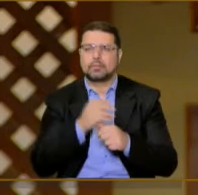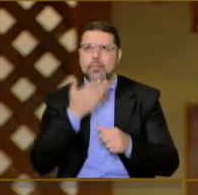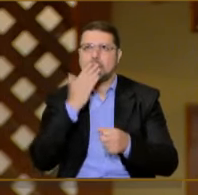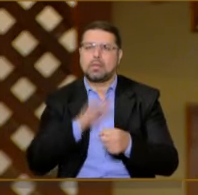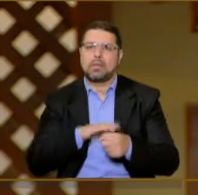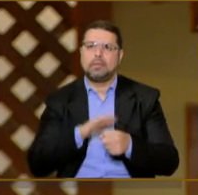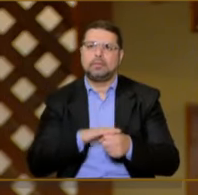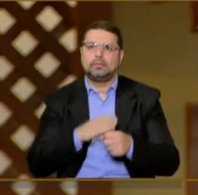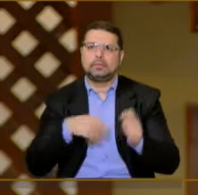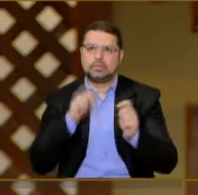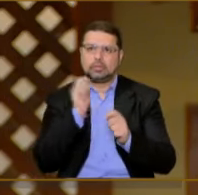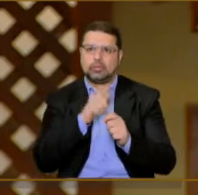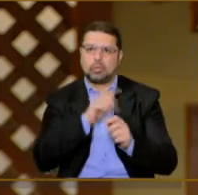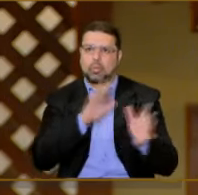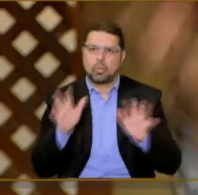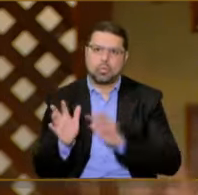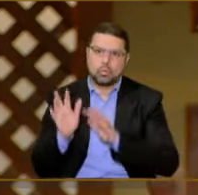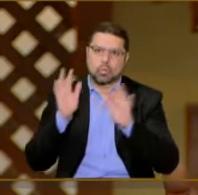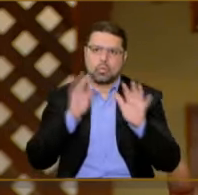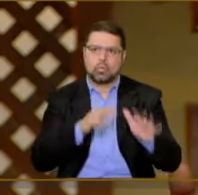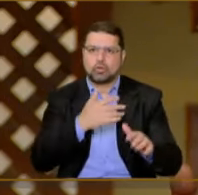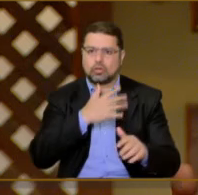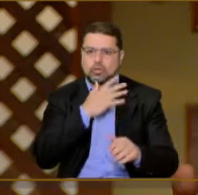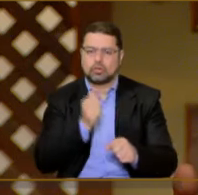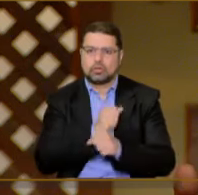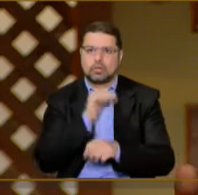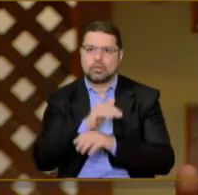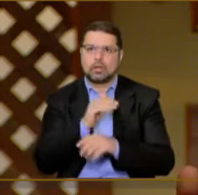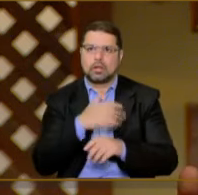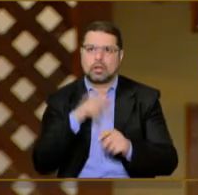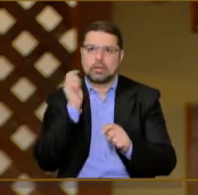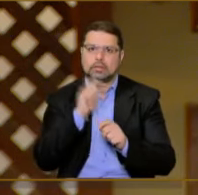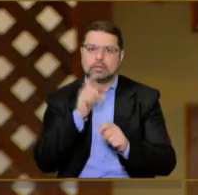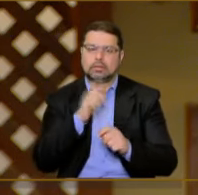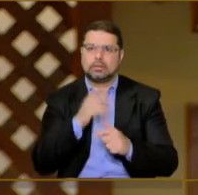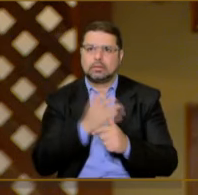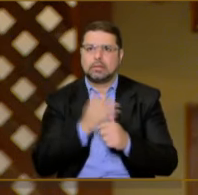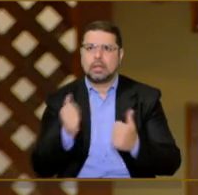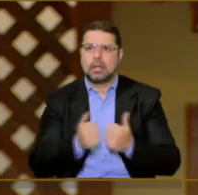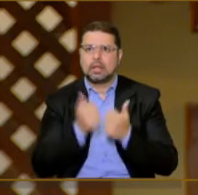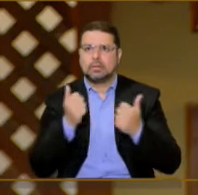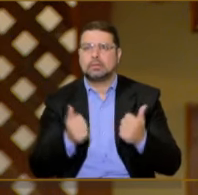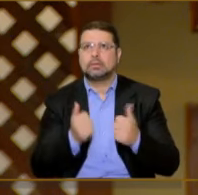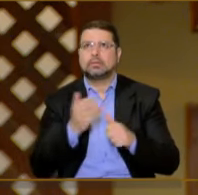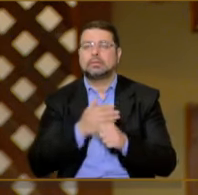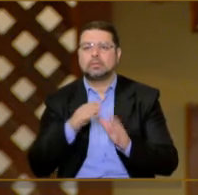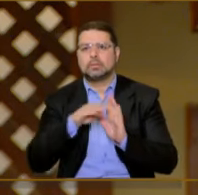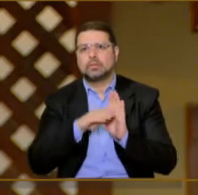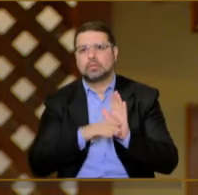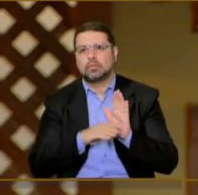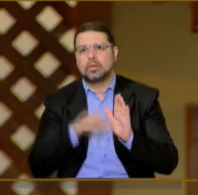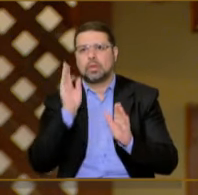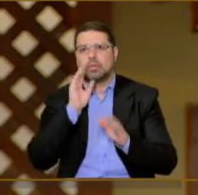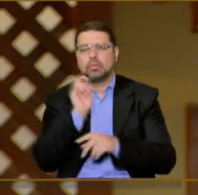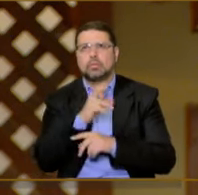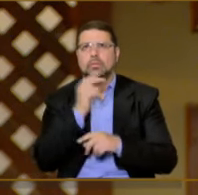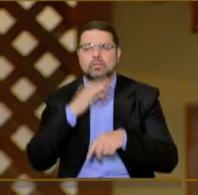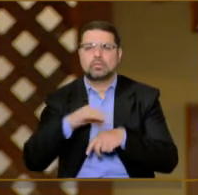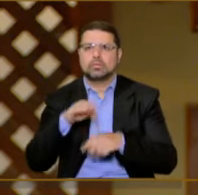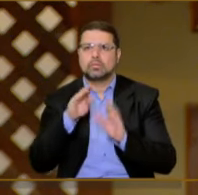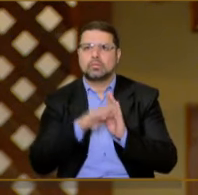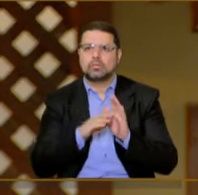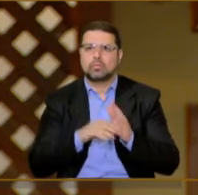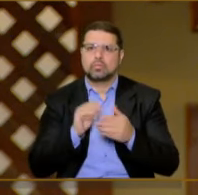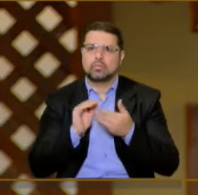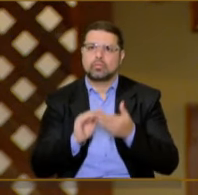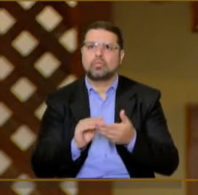رمضان في الحج بتلاقي كل الشيوخ طالعين على الحج ل احياء المناسك وتعليم الناس المناسك